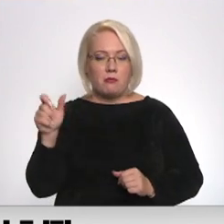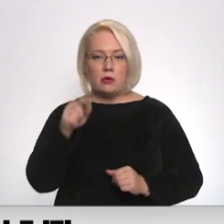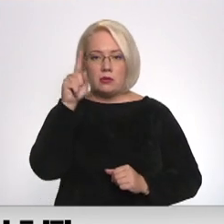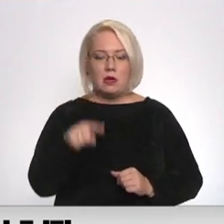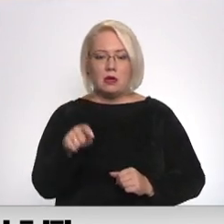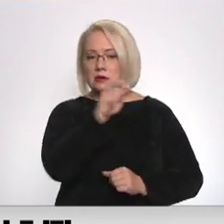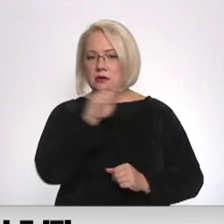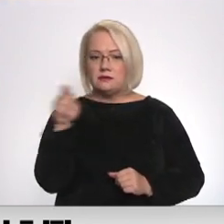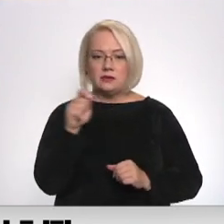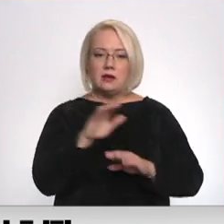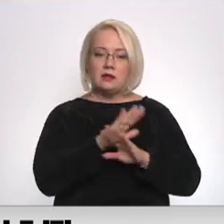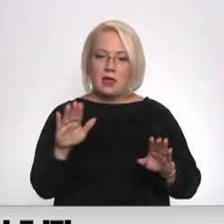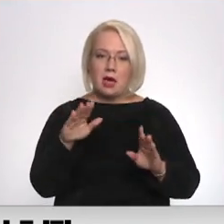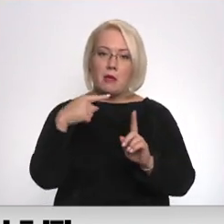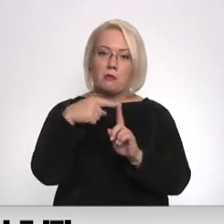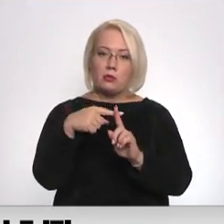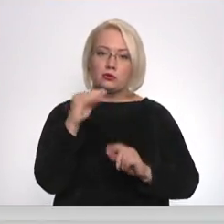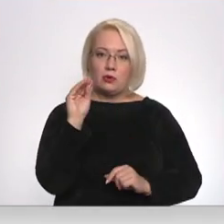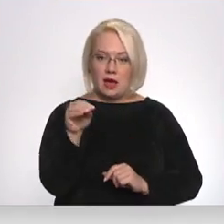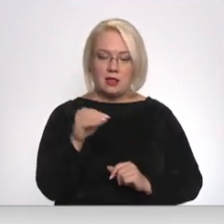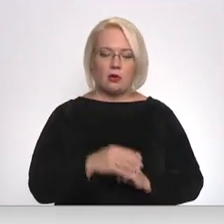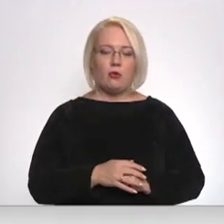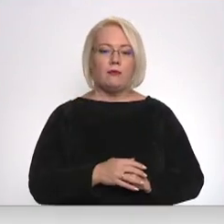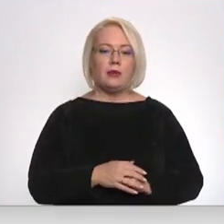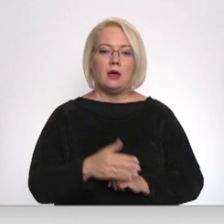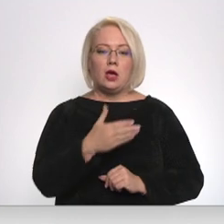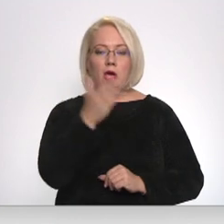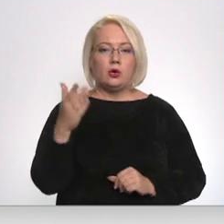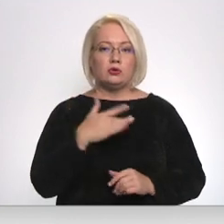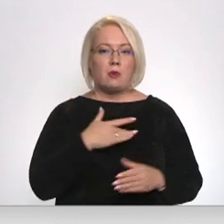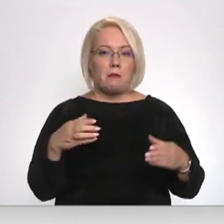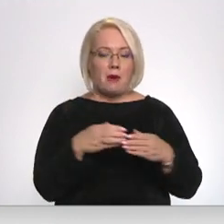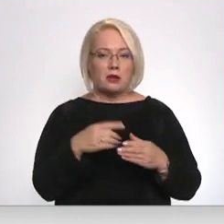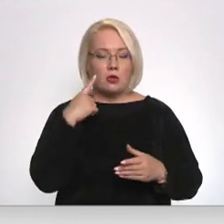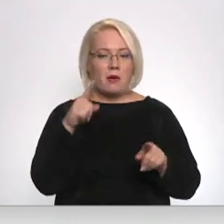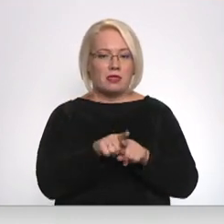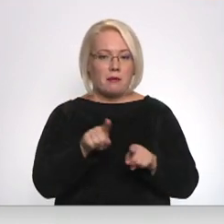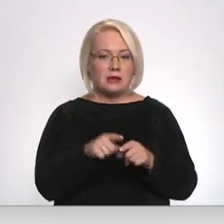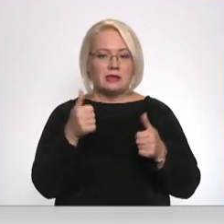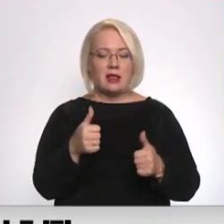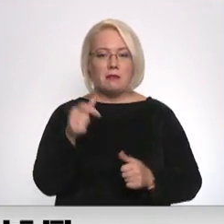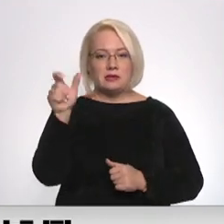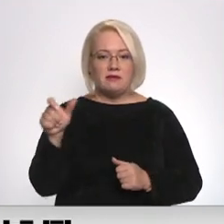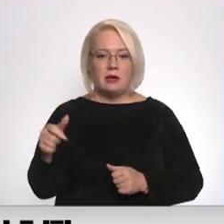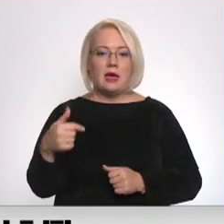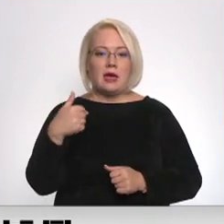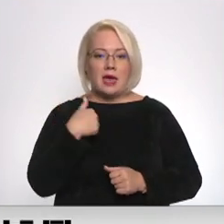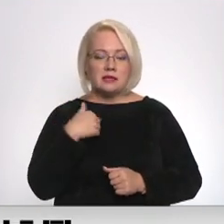Nesvitroju nevienu, bet plusiņu ieliku. Vai jūs par to partiju domājat tikpat labi, kā par to cilvēku? Vispār par visiem